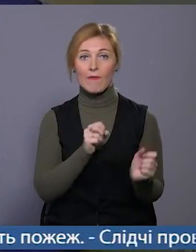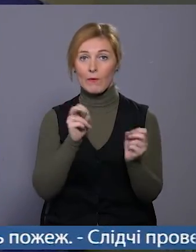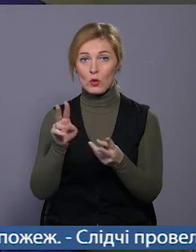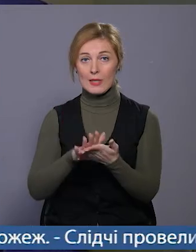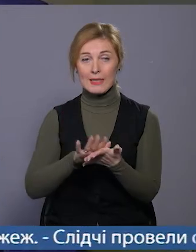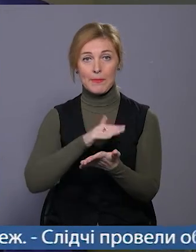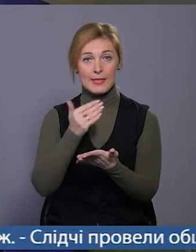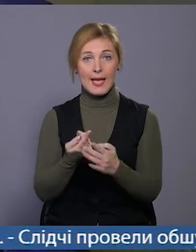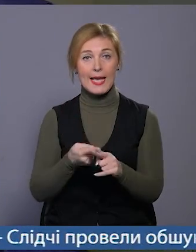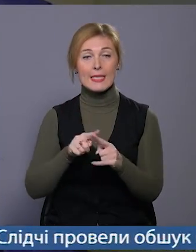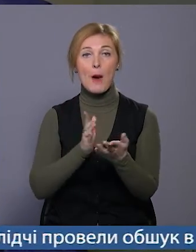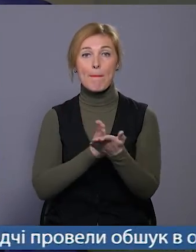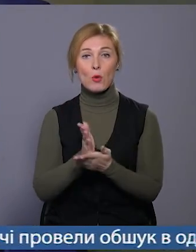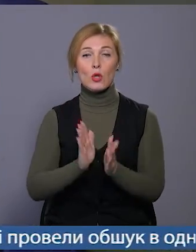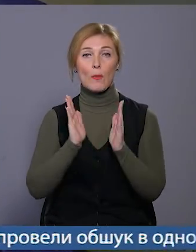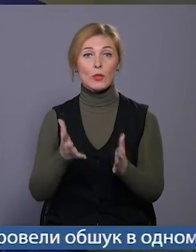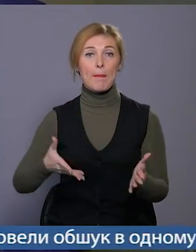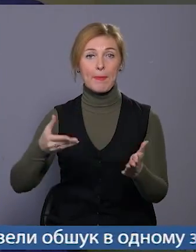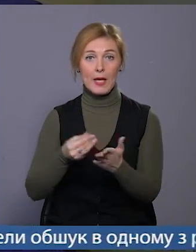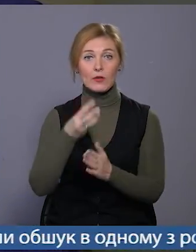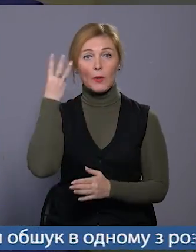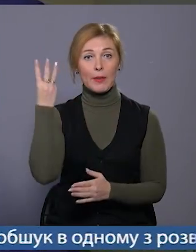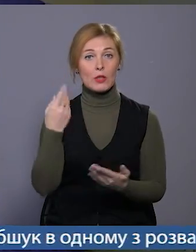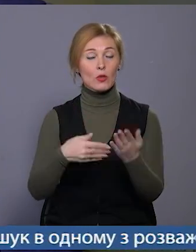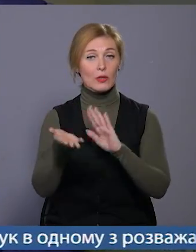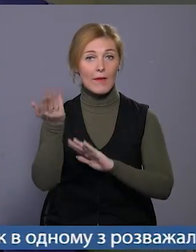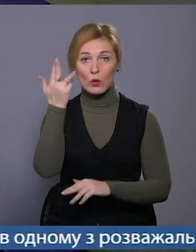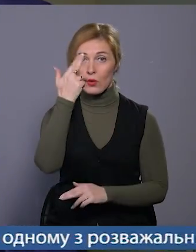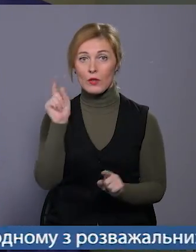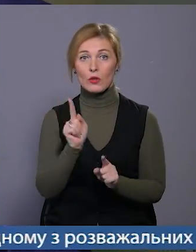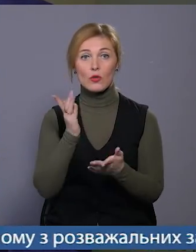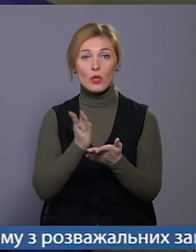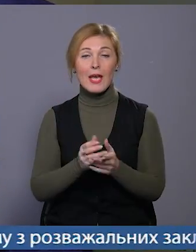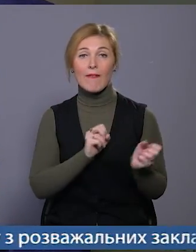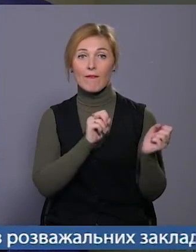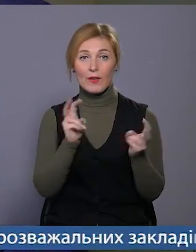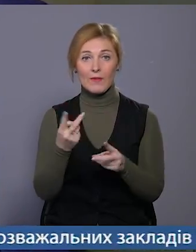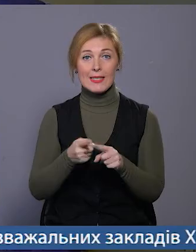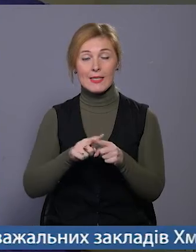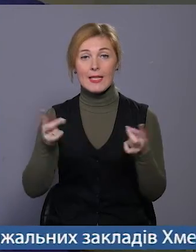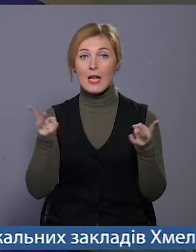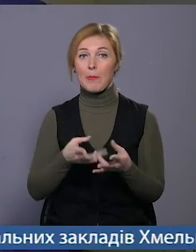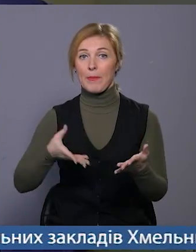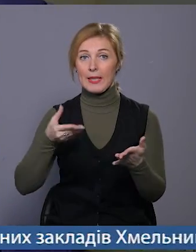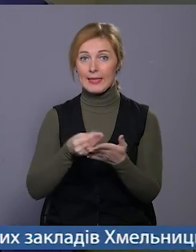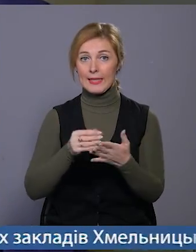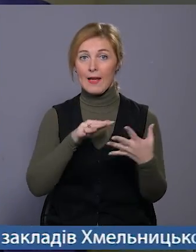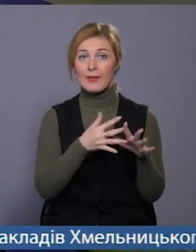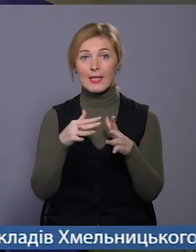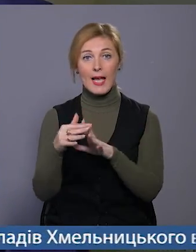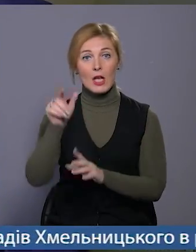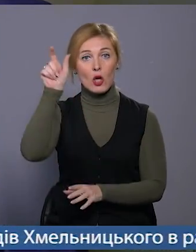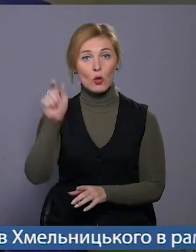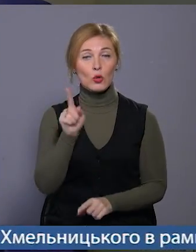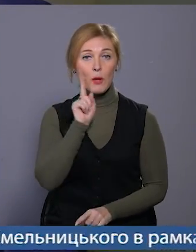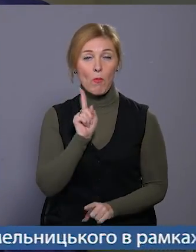Ця послуга буде платна. У місті Хмельницькому всі давно звикли, що є вивіз сміття, за нього треба платити. В селах люди до цього